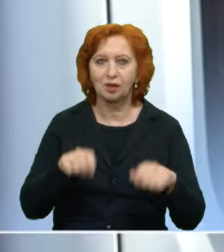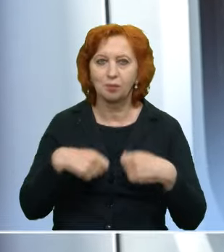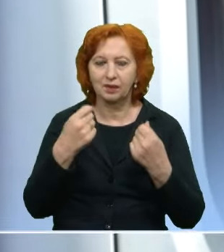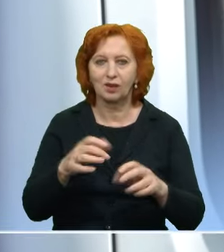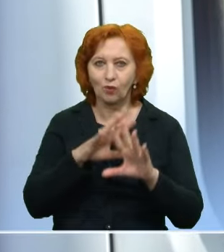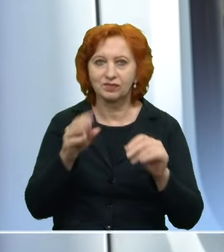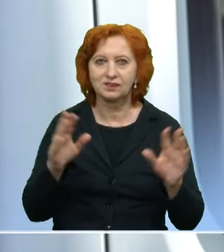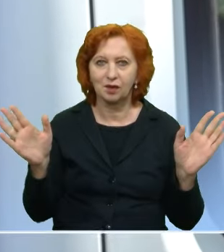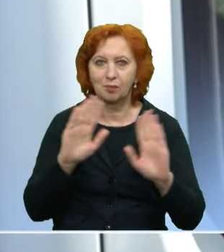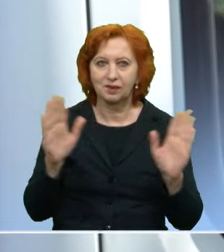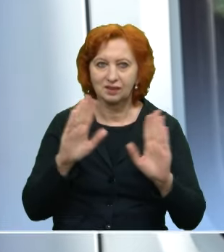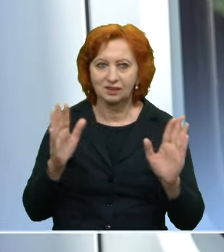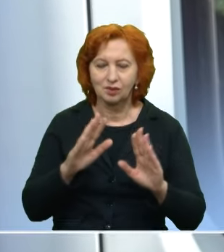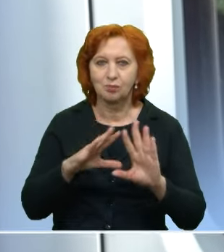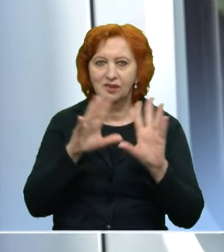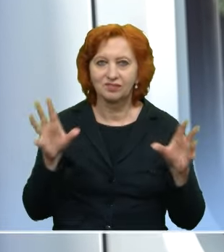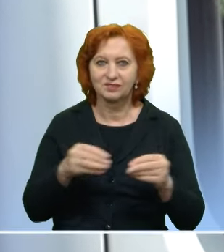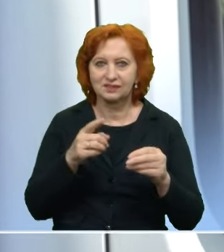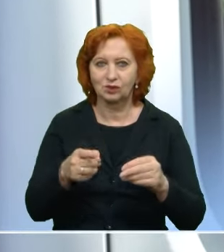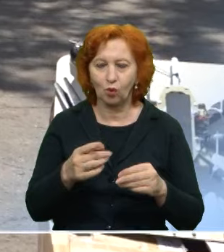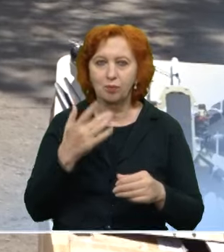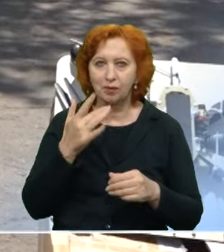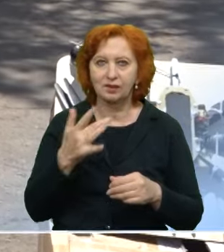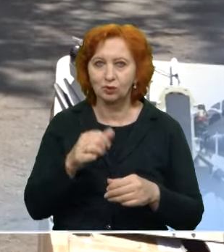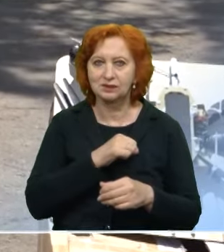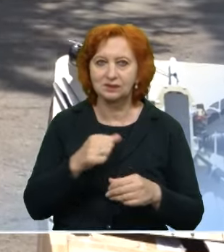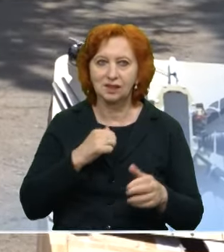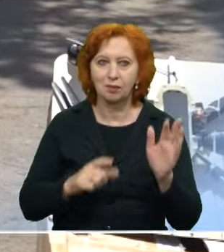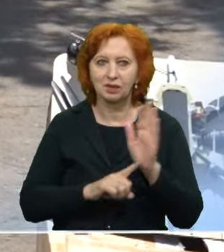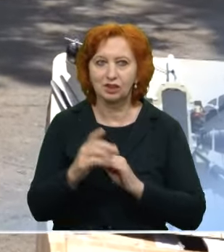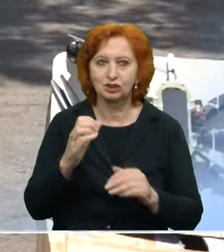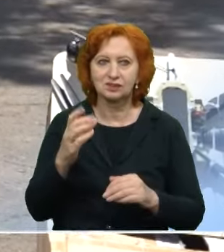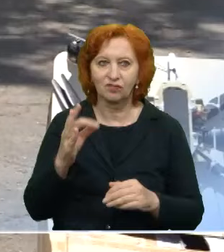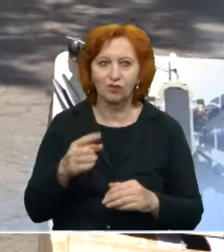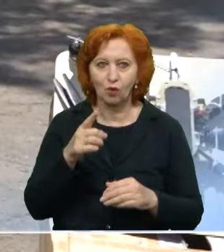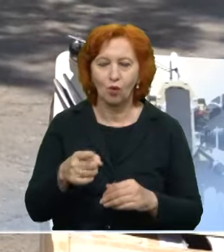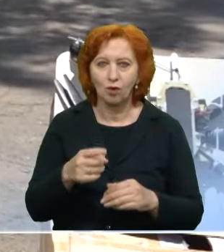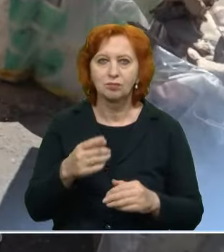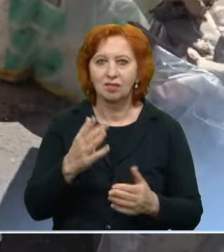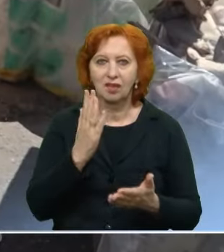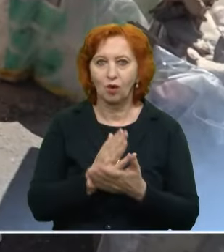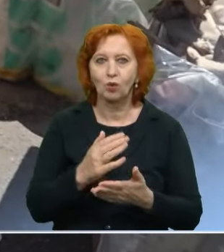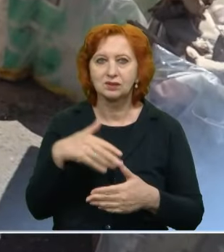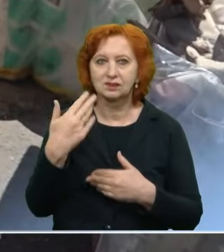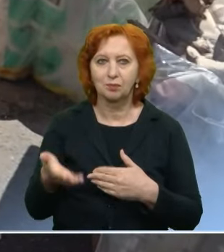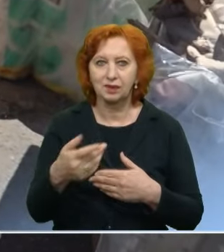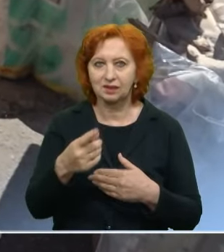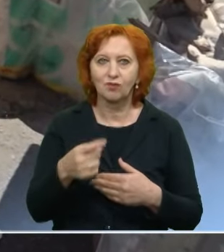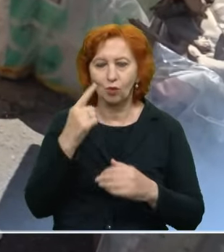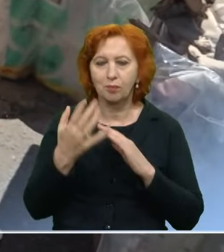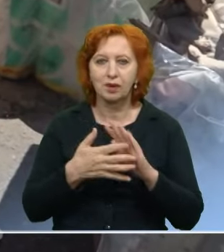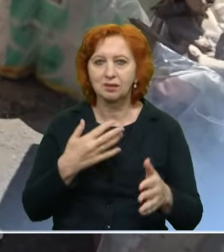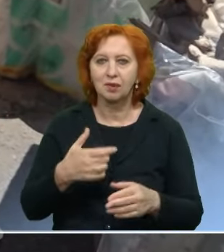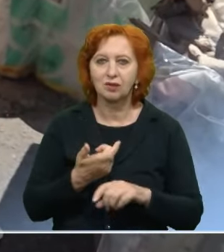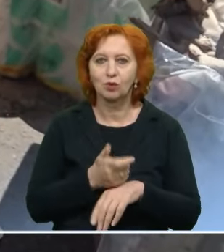привет. Военный с символическим позывным «Патриот» с самого начала спецоперации находится на передовой. Он, как никто, понимает, насколько